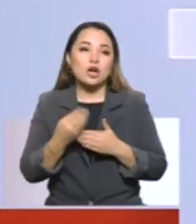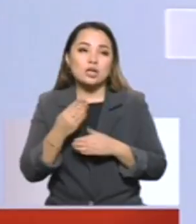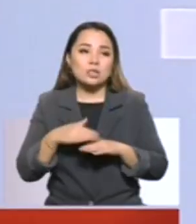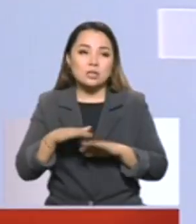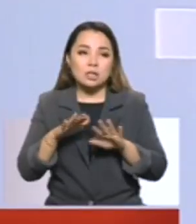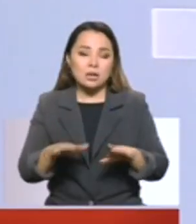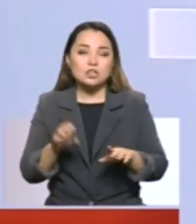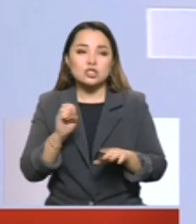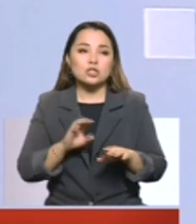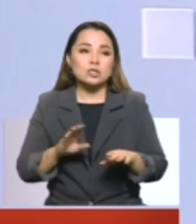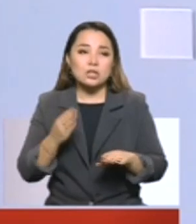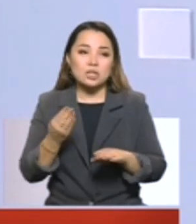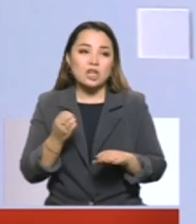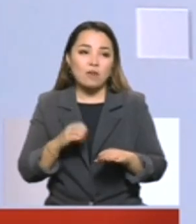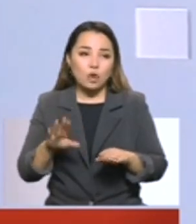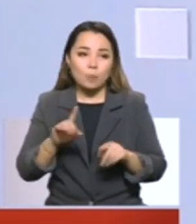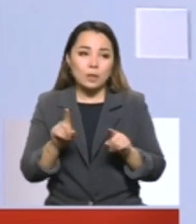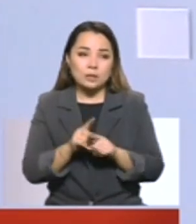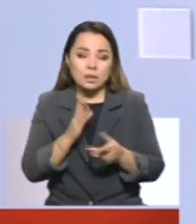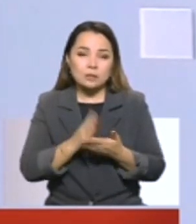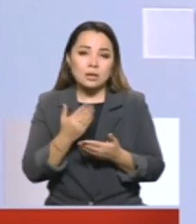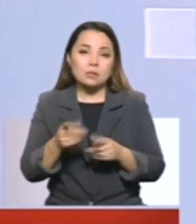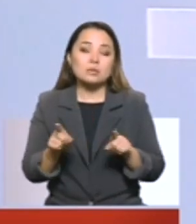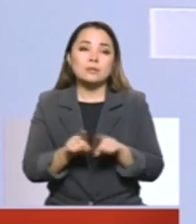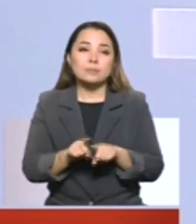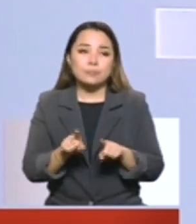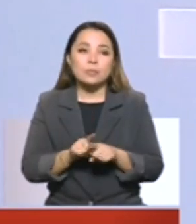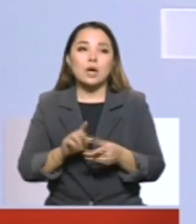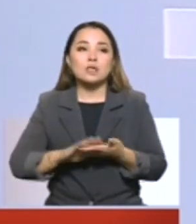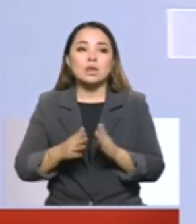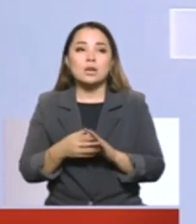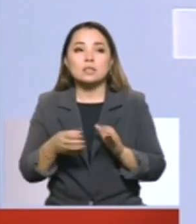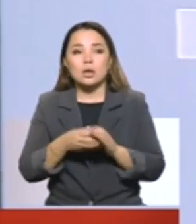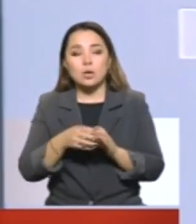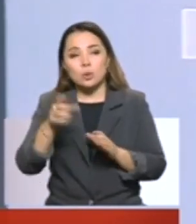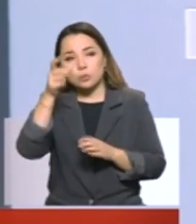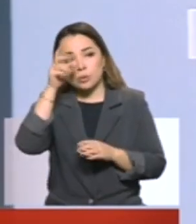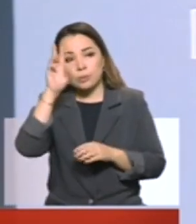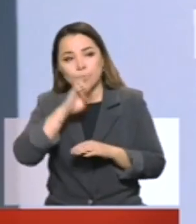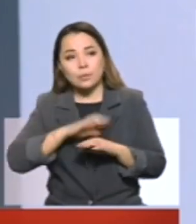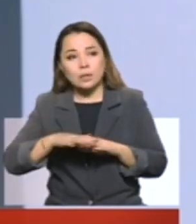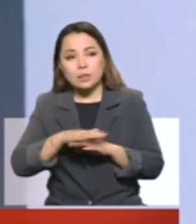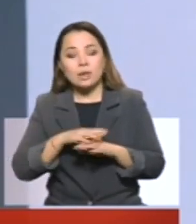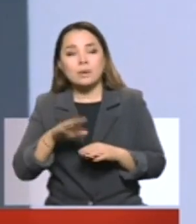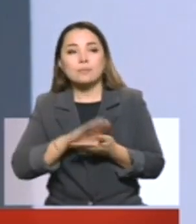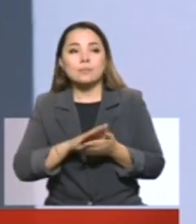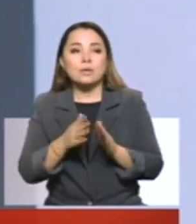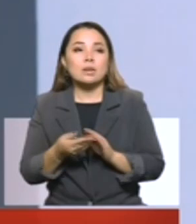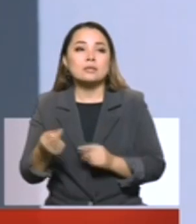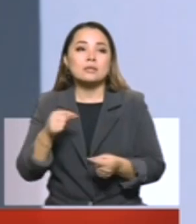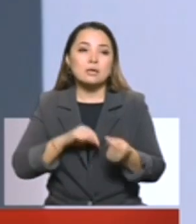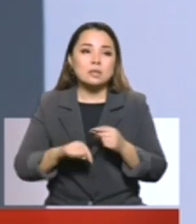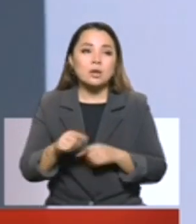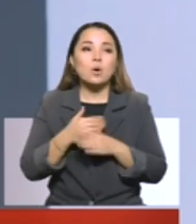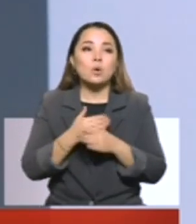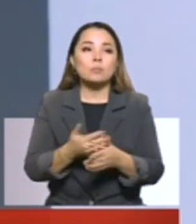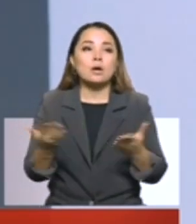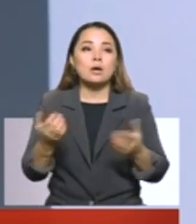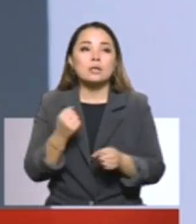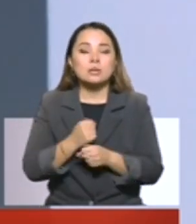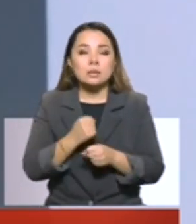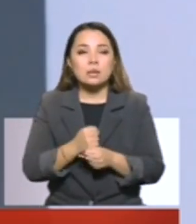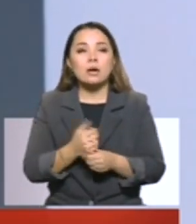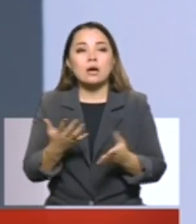шығыс Еуропадағы жағдай болсын. Яғни осындай жағдайда түркі мемлекеттері медиация жағынан қалай көмек бере алады,